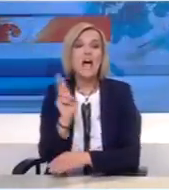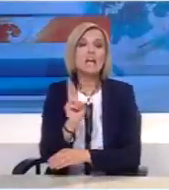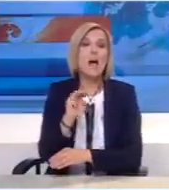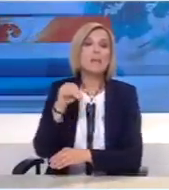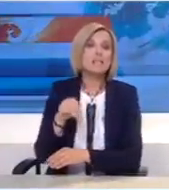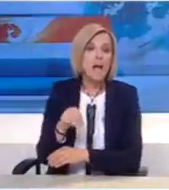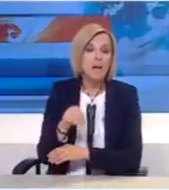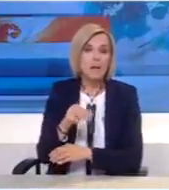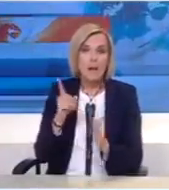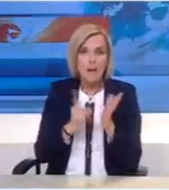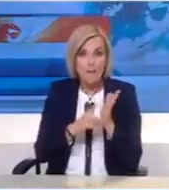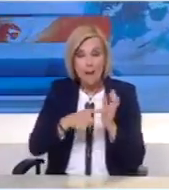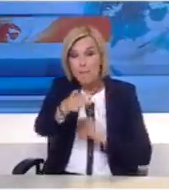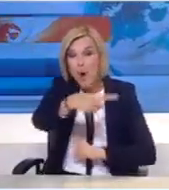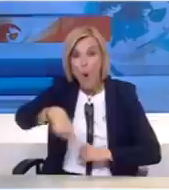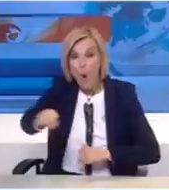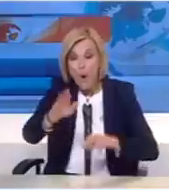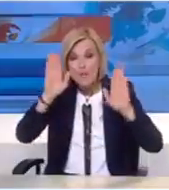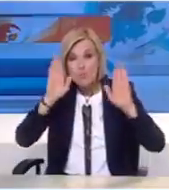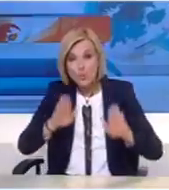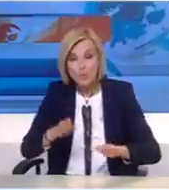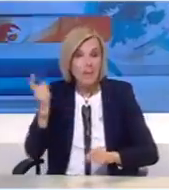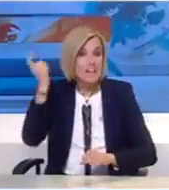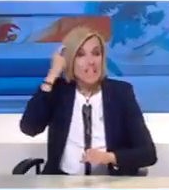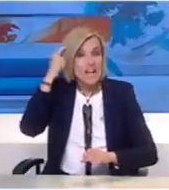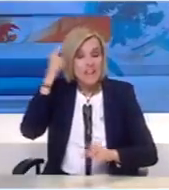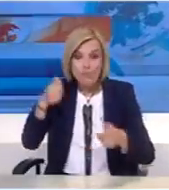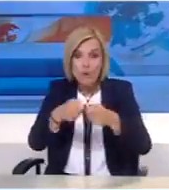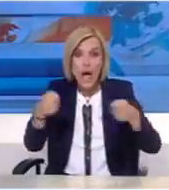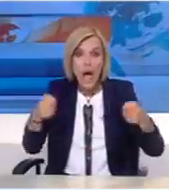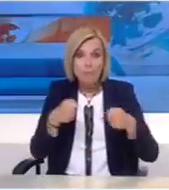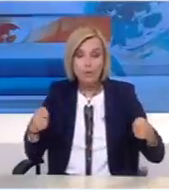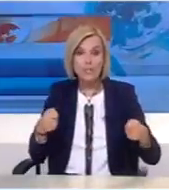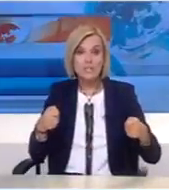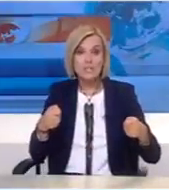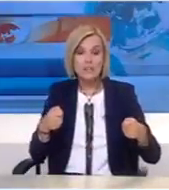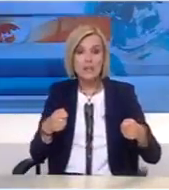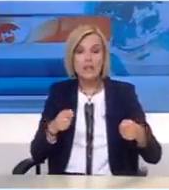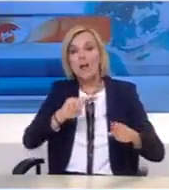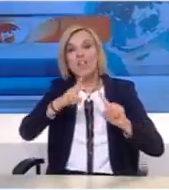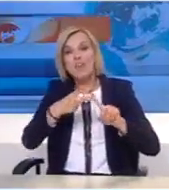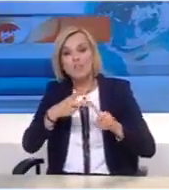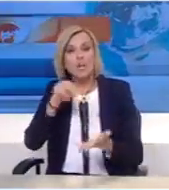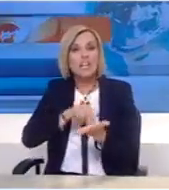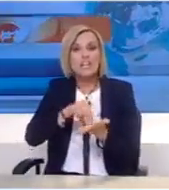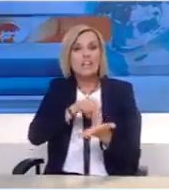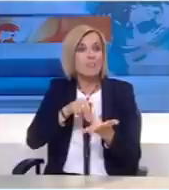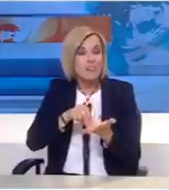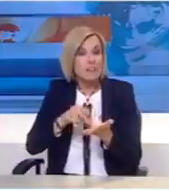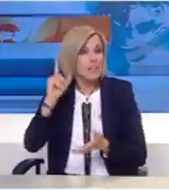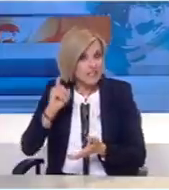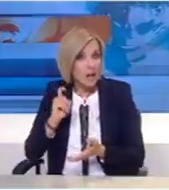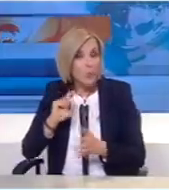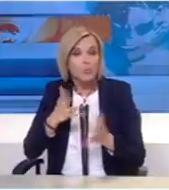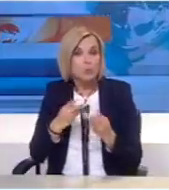υγιεινής πρέπει να τηρηθούν αυστηρά. Έχουμε τους Ρωμά, οι οποίοι μπορούν να ζουν σε κάποιες άσχημες συνθήκες υγιεινής, οι πρόσφυγες